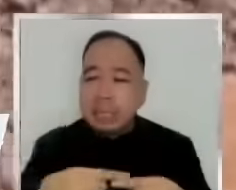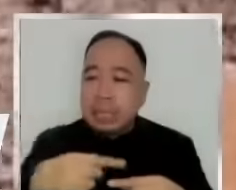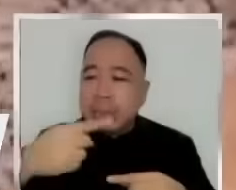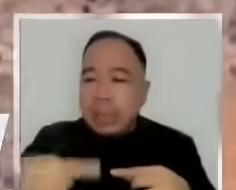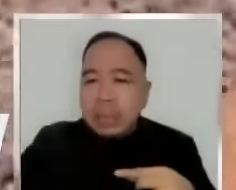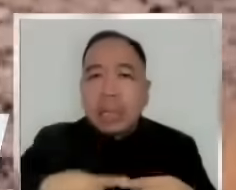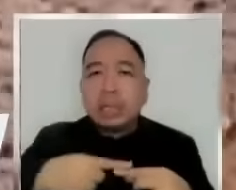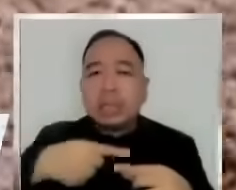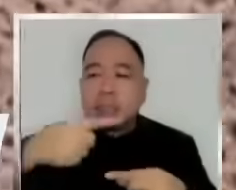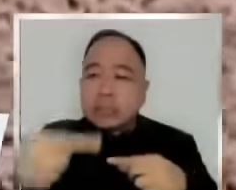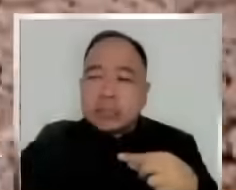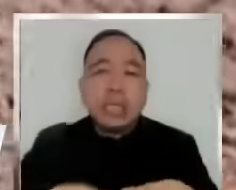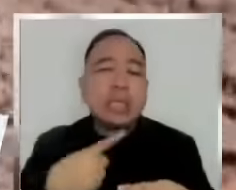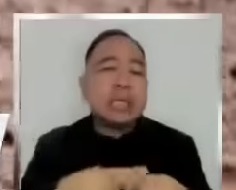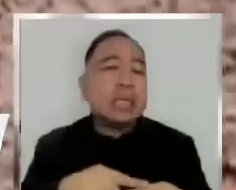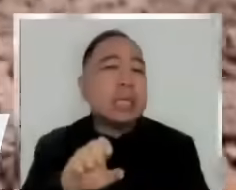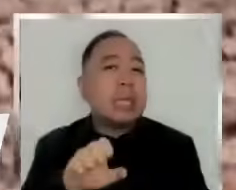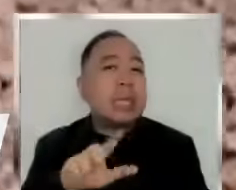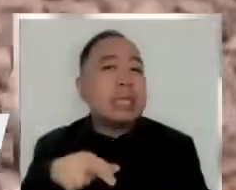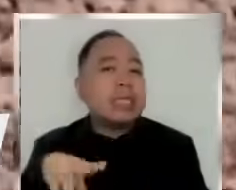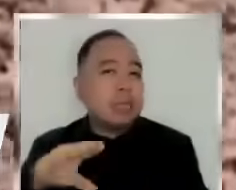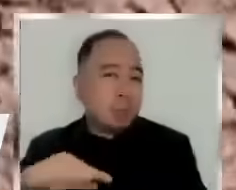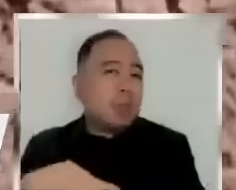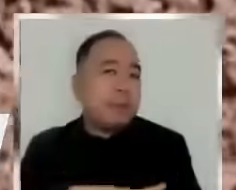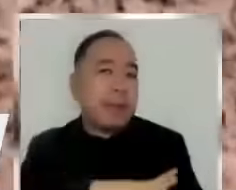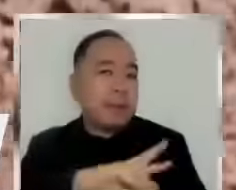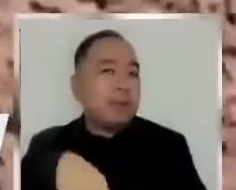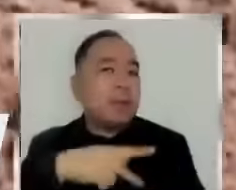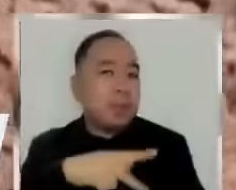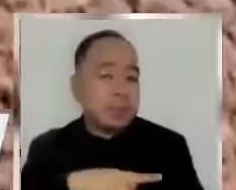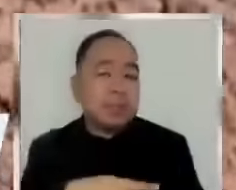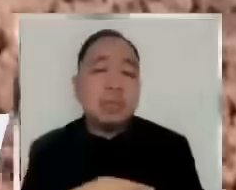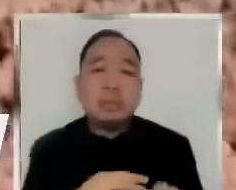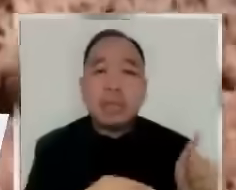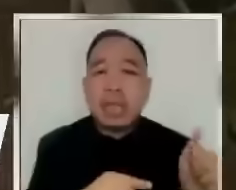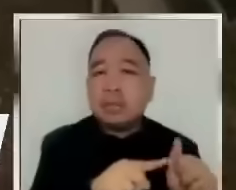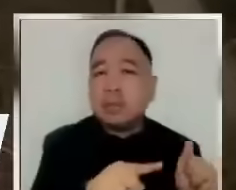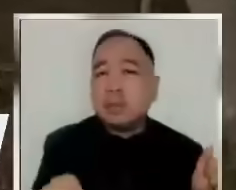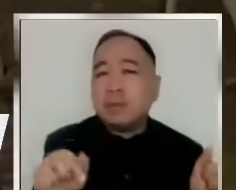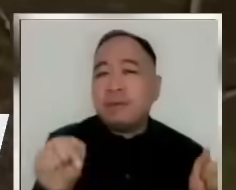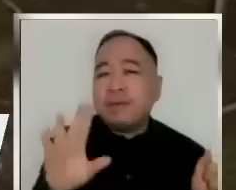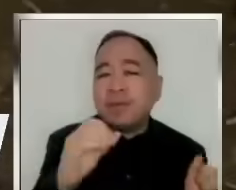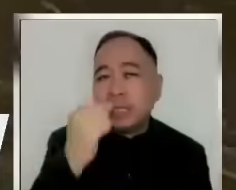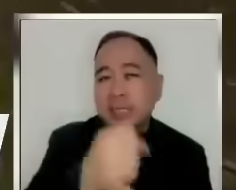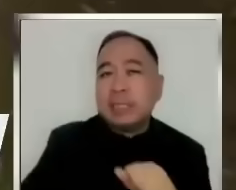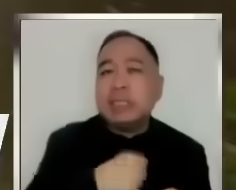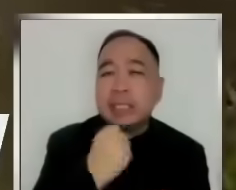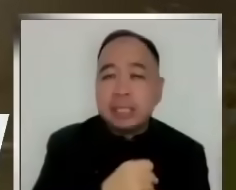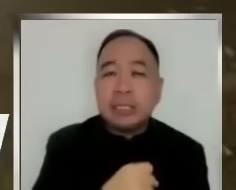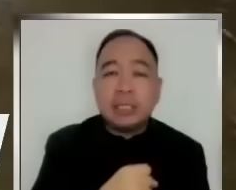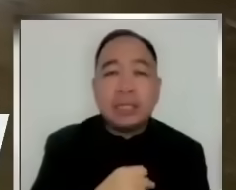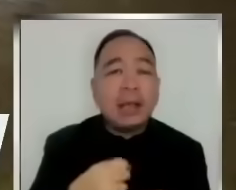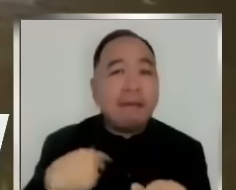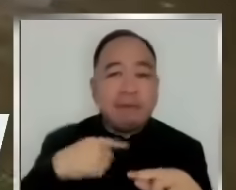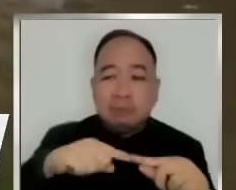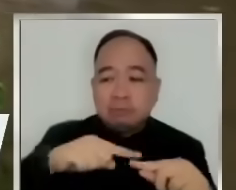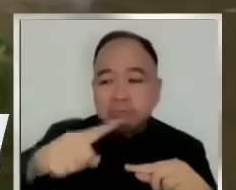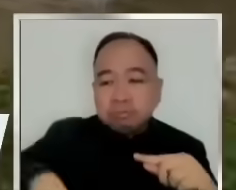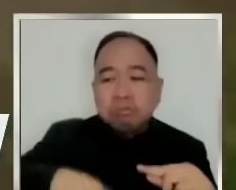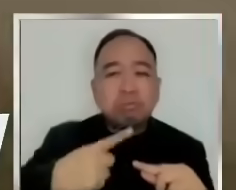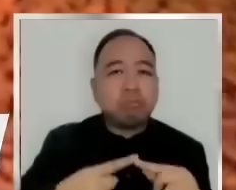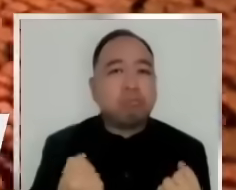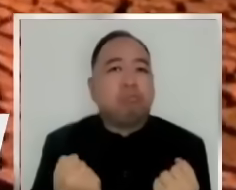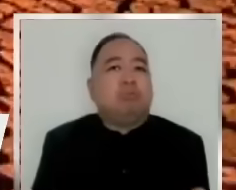sa Pilipinas ayon sa PAGASA. At kada 10 hanggang 15 taon naman ang pag-iral ng malakas o strong El